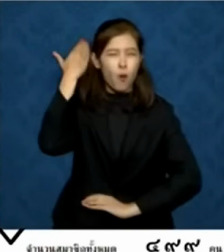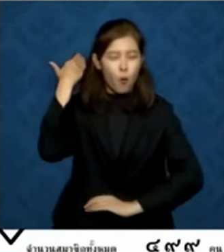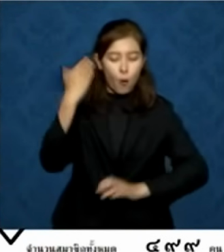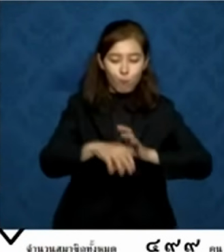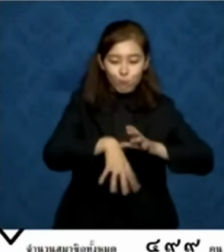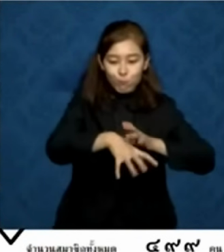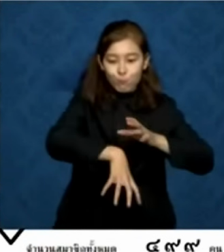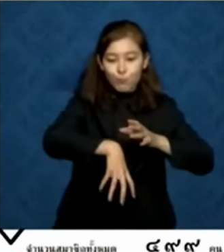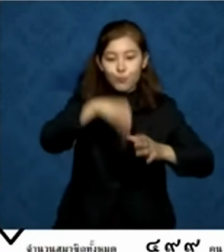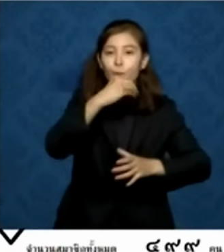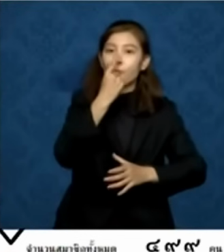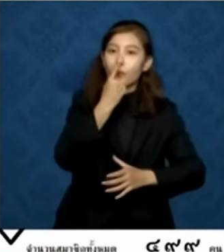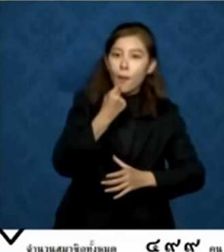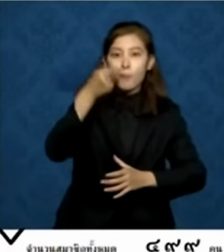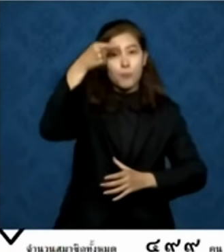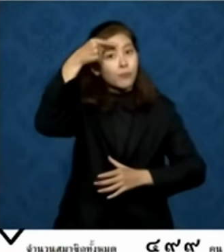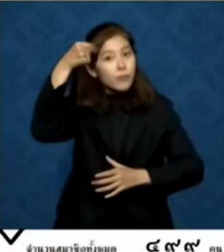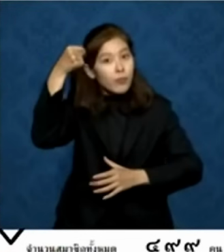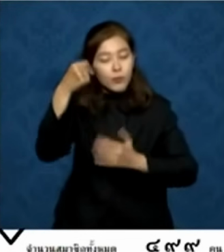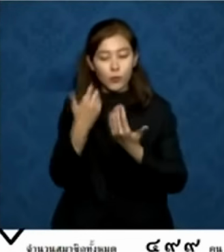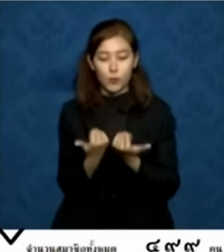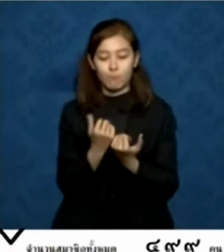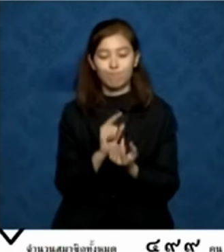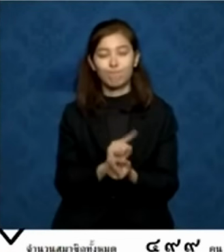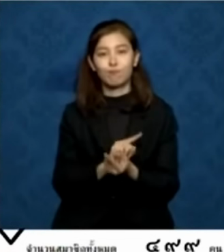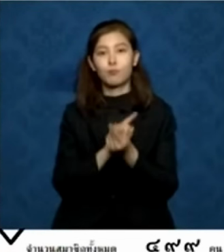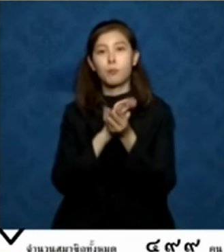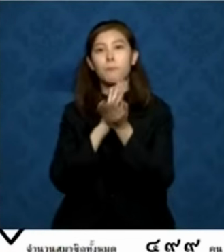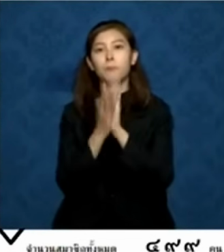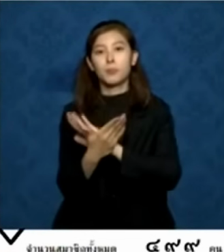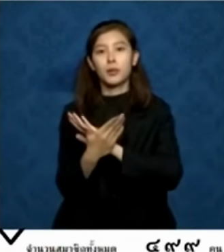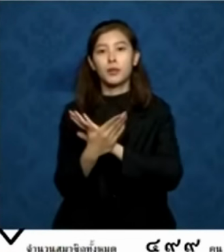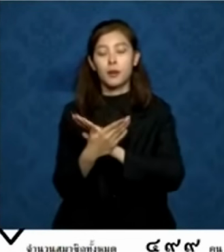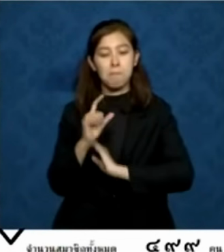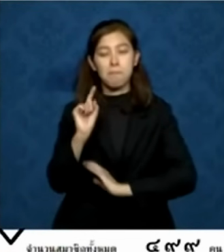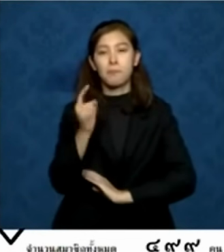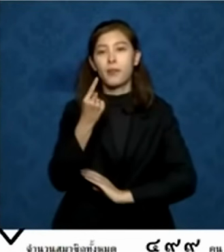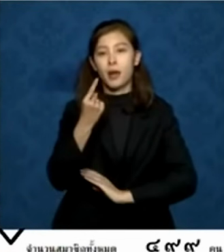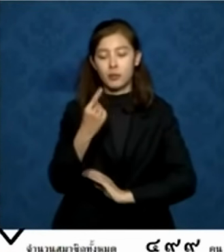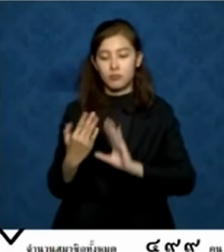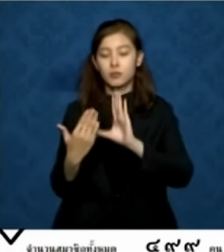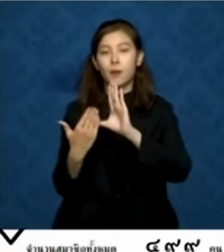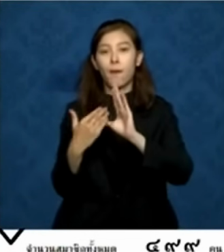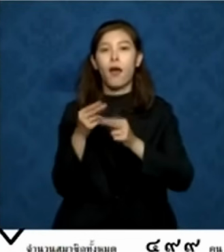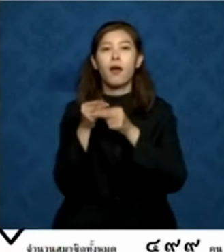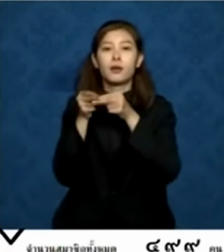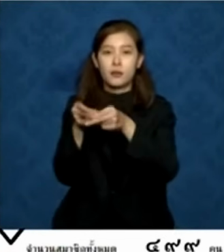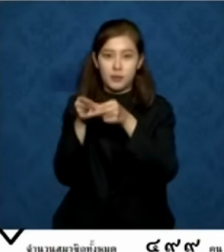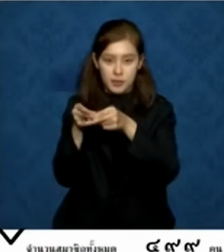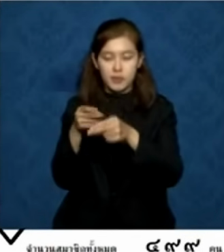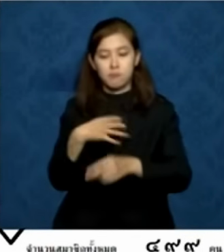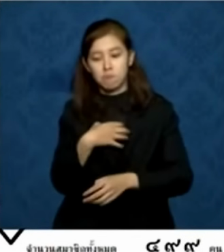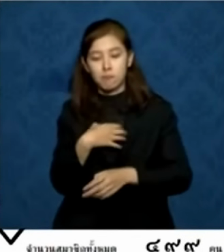การสร้างแรงจูงใจใหม่ๆไม่ว่าจะเป็นการพัฒนาตนเองการฝึกอ